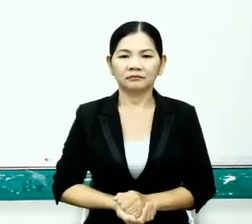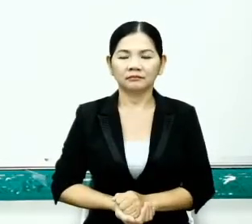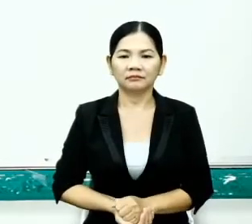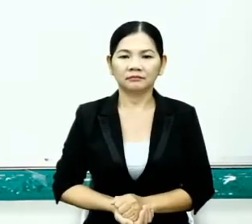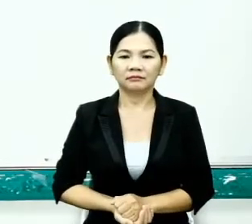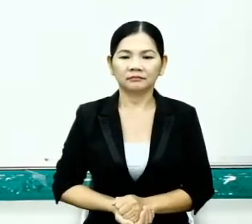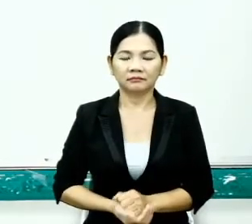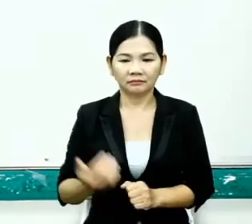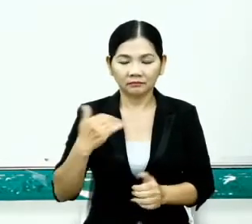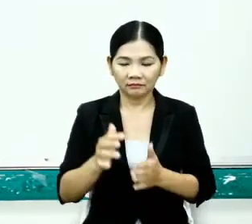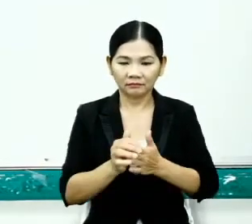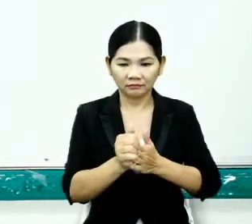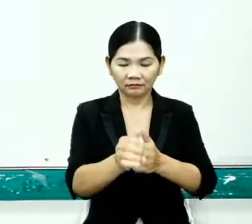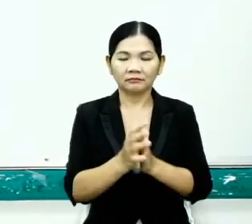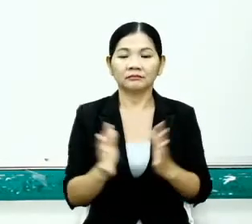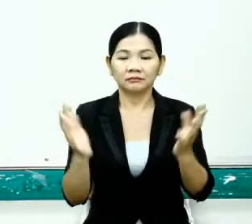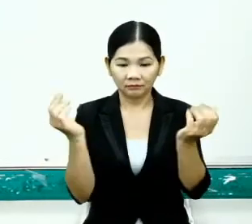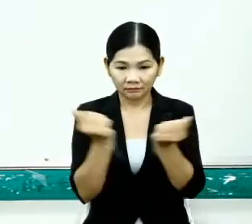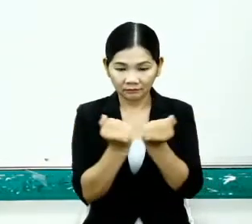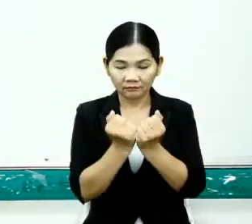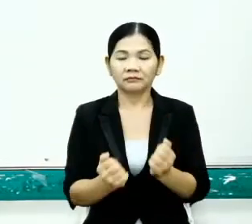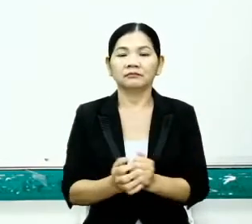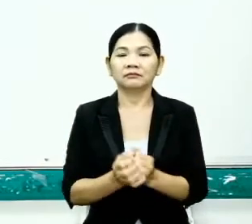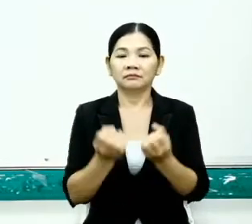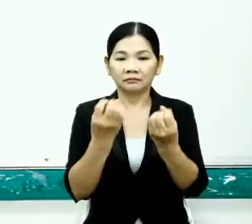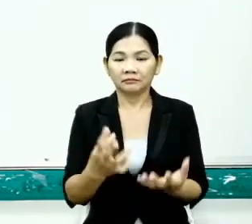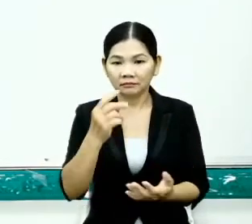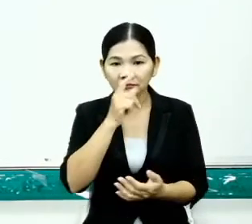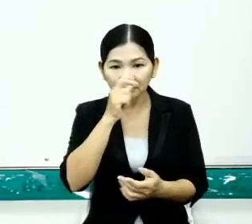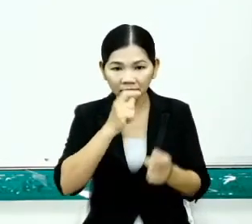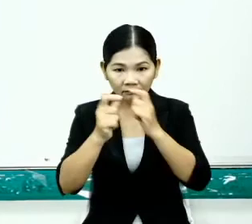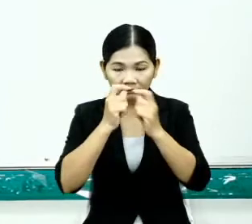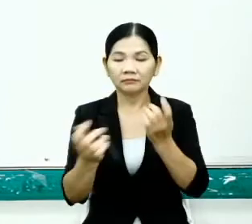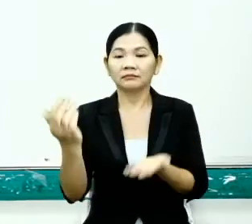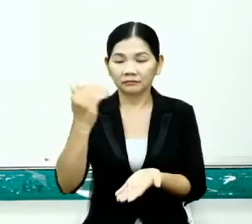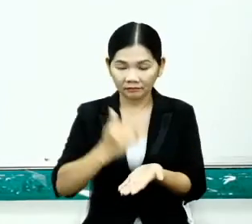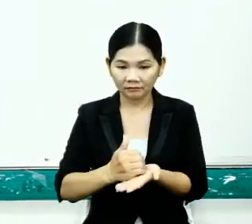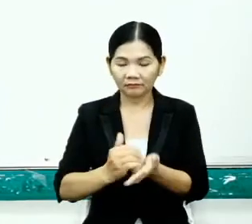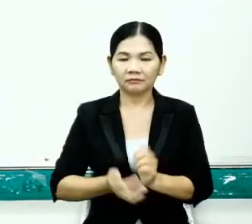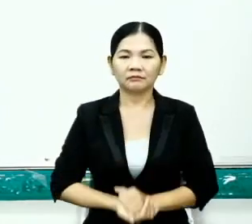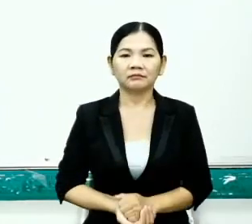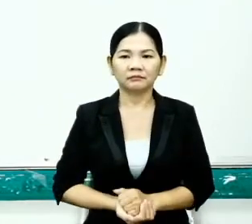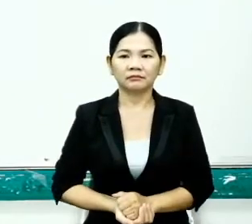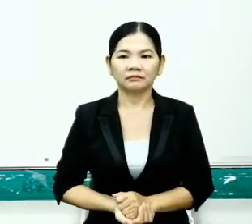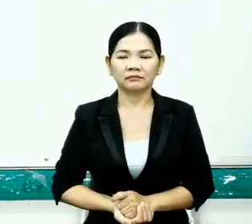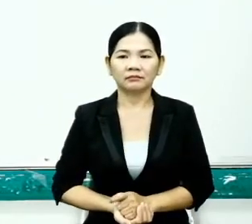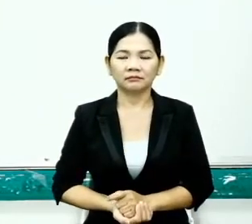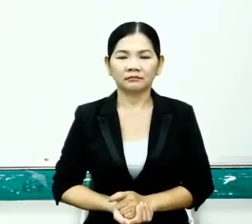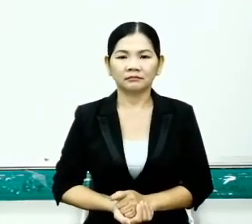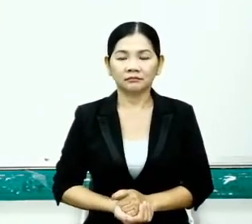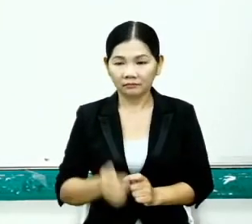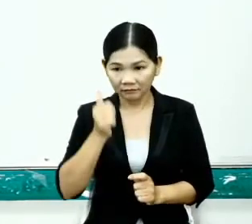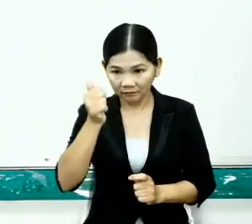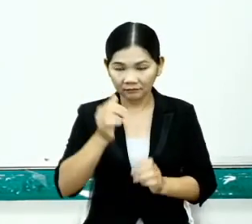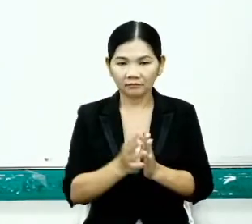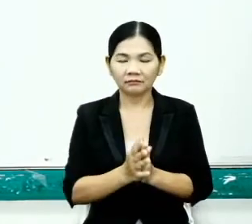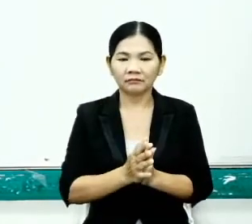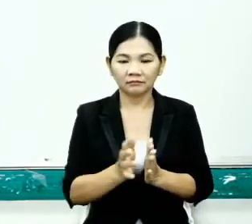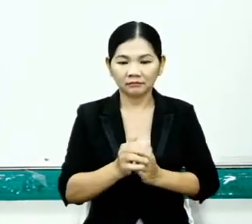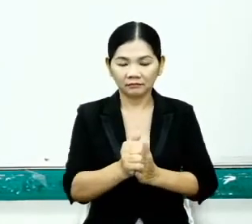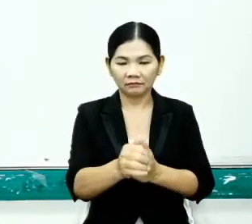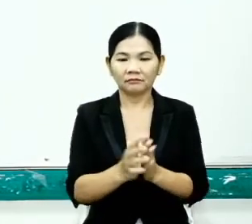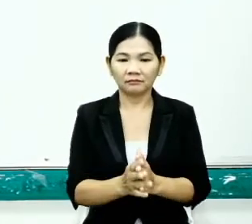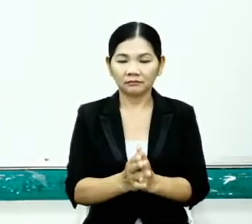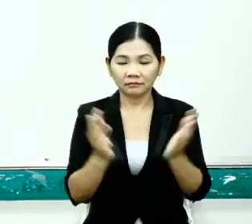អញ្ចឹងអ្នកគ្រូនាំកូនកូនទៅលេងល្បែងចំនួនប៉ុន្មានកូនអាចរៀបរាប់ប្រាប់អ្នកគ្រូឡើងវិញបានទេកូនចាល្អណាស់គឺអ្នកគ្រូនាំកូន